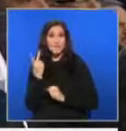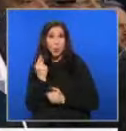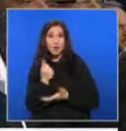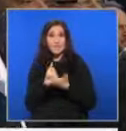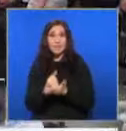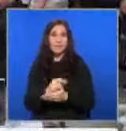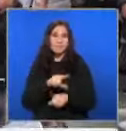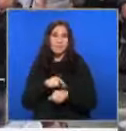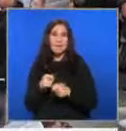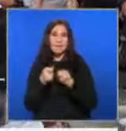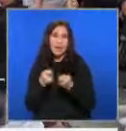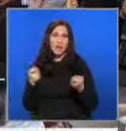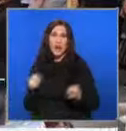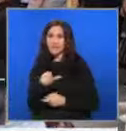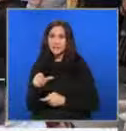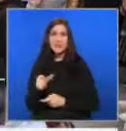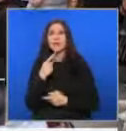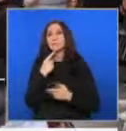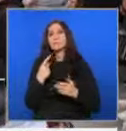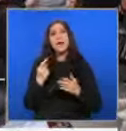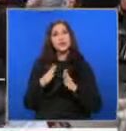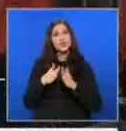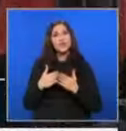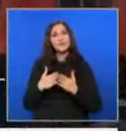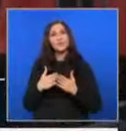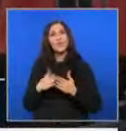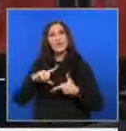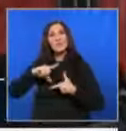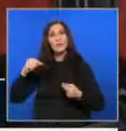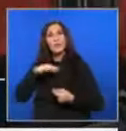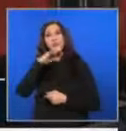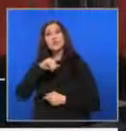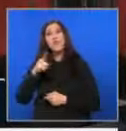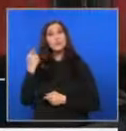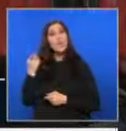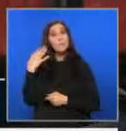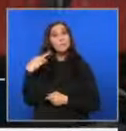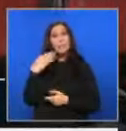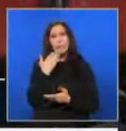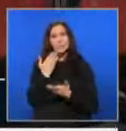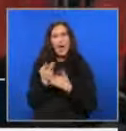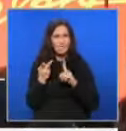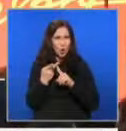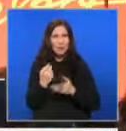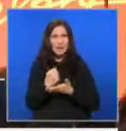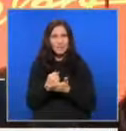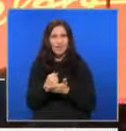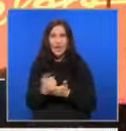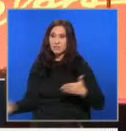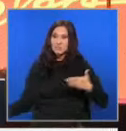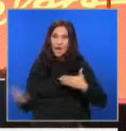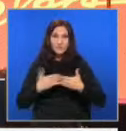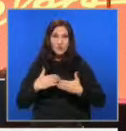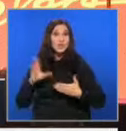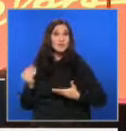мандат. В хода на кампанията акцентира върху членството в НАТО, постигнато докато той е президент, и обещава във втория мандат да затвори